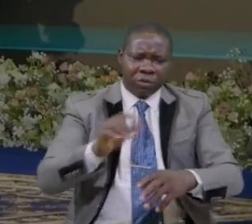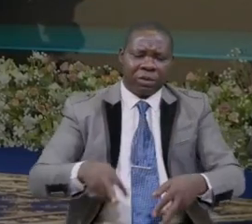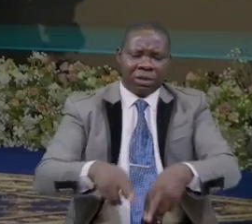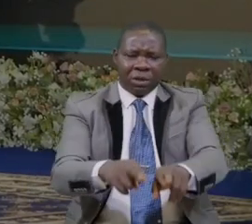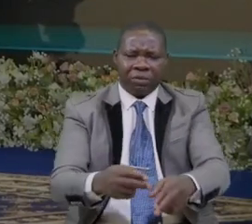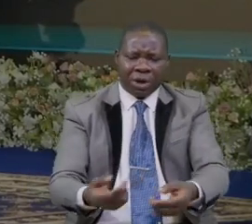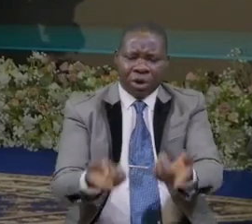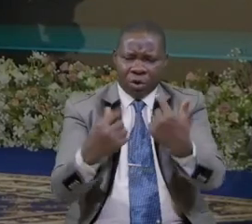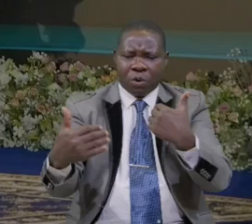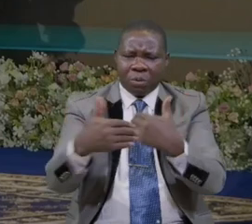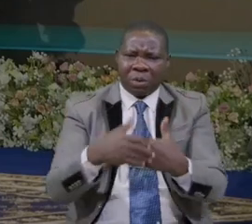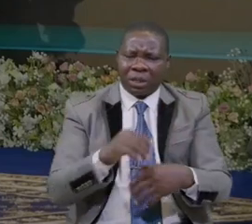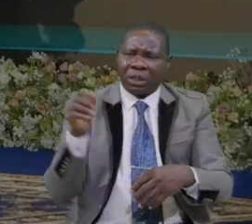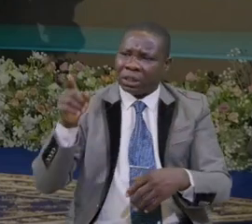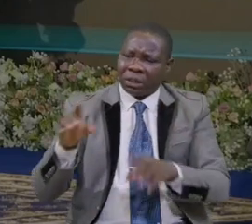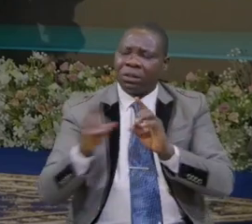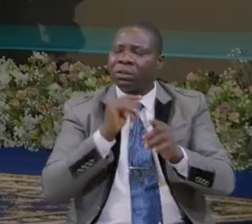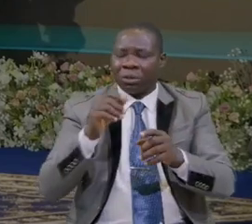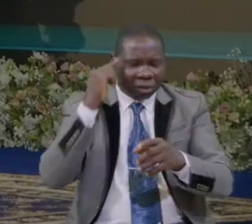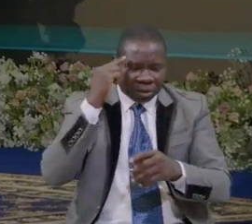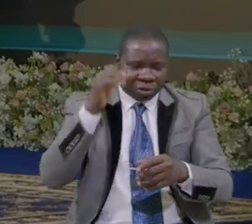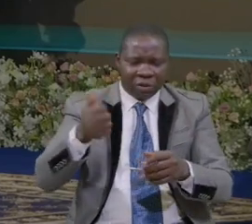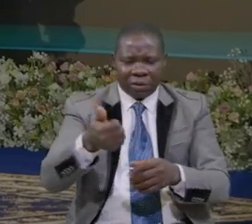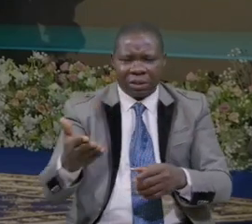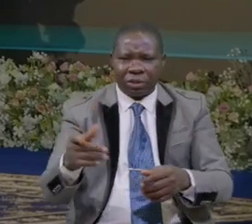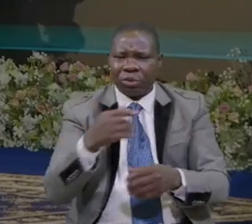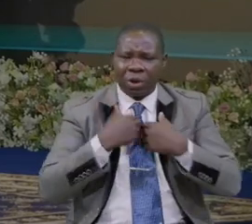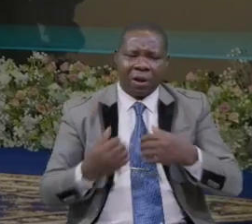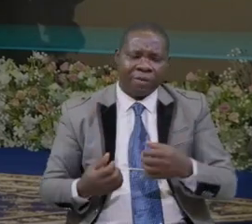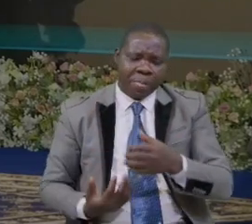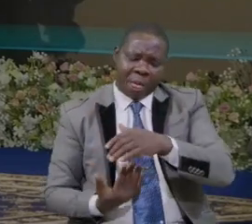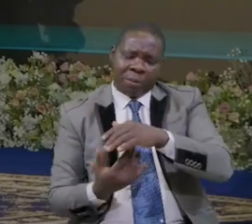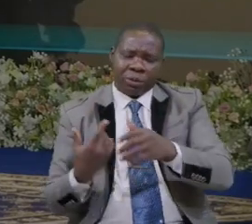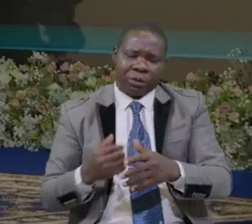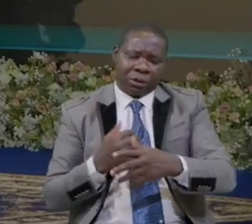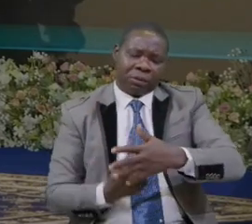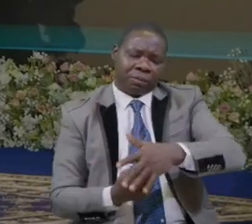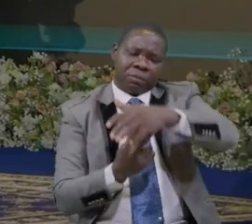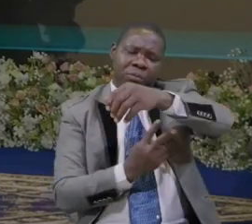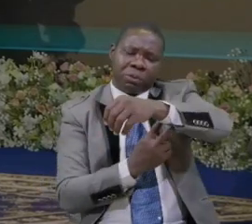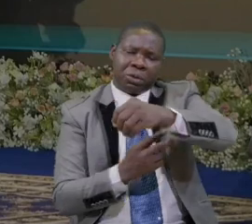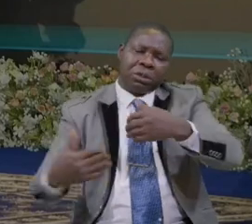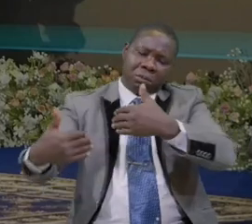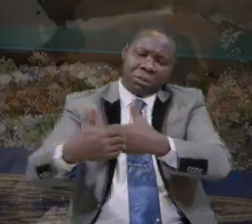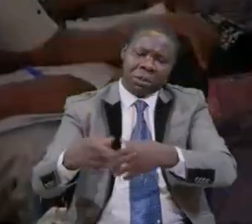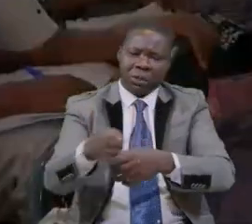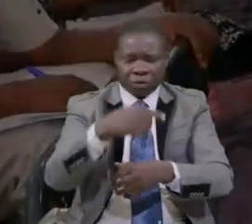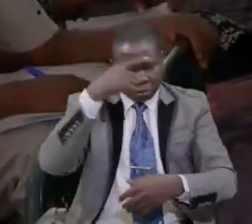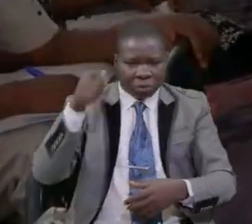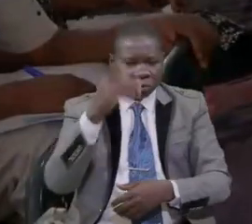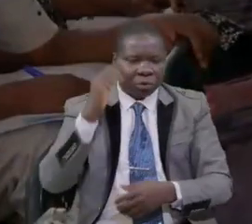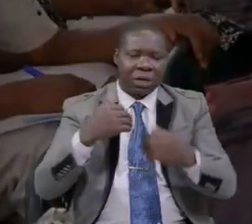que ce soit. Comment? Tu as déjà brûlé le pont derrière toi. Parce que tu auras quelque